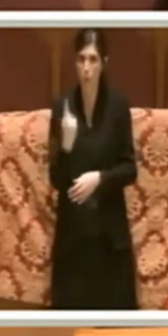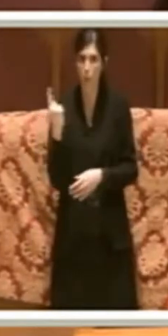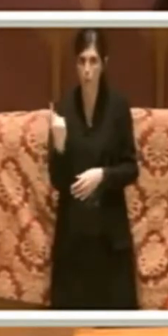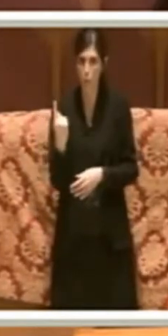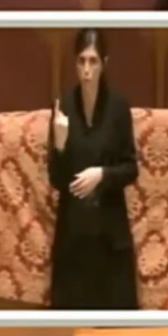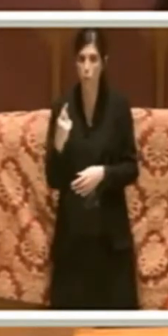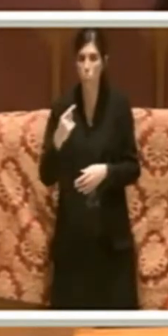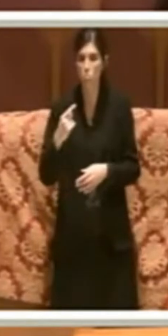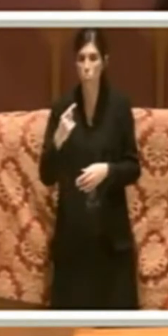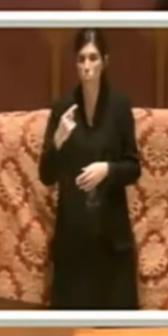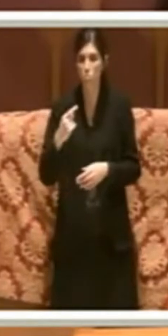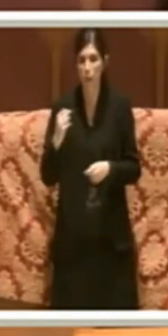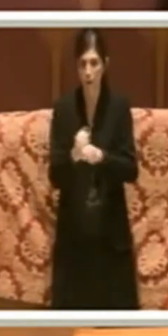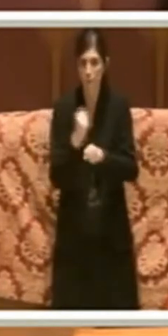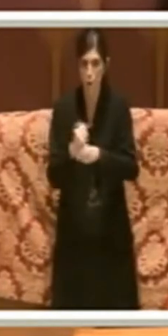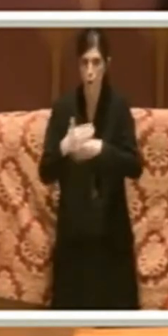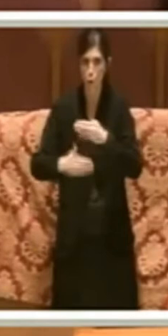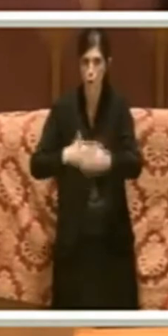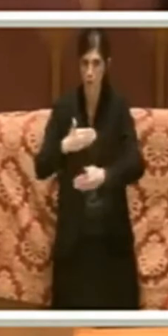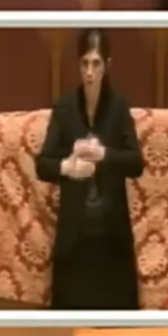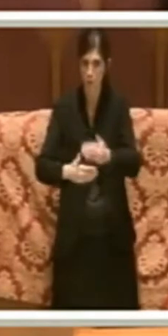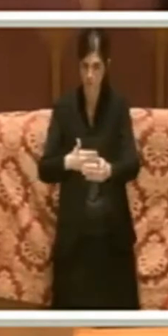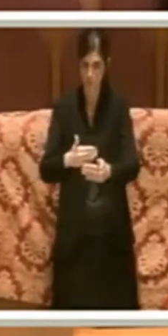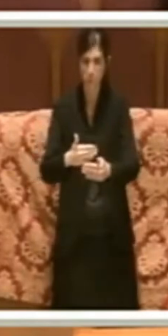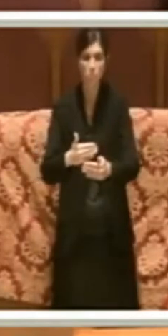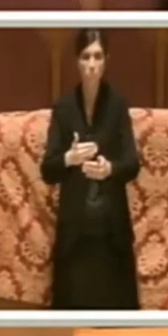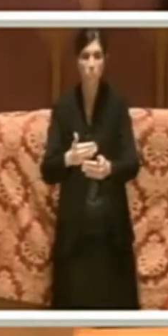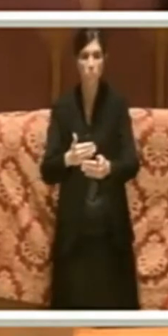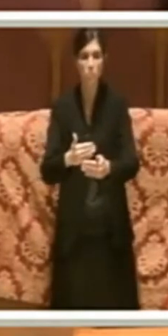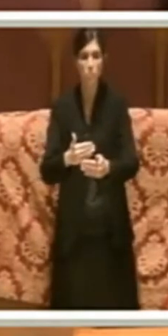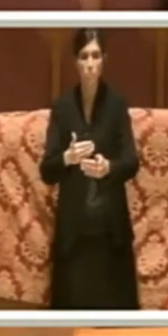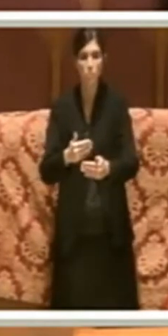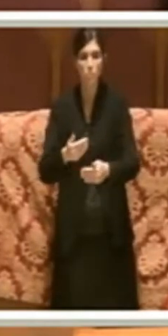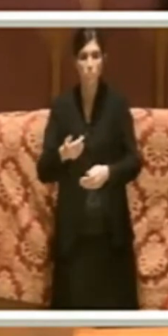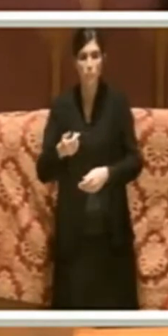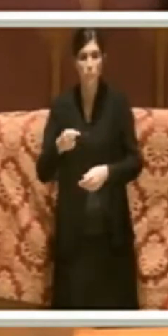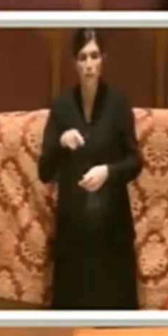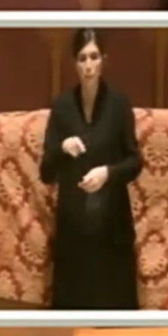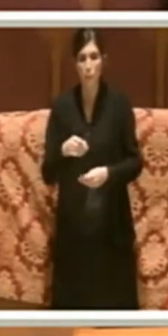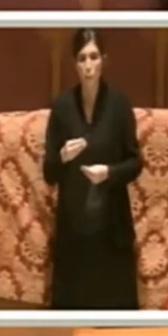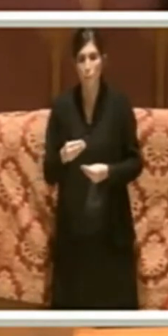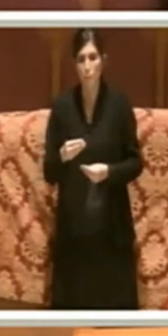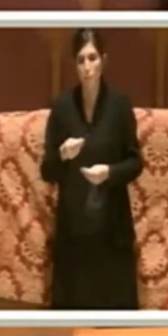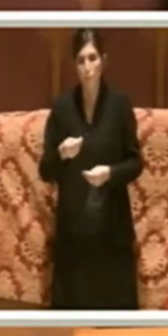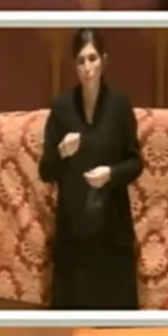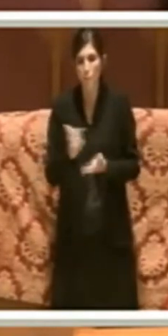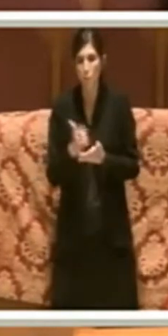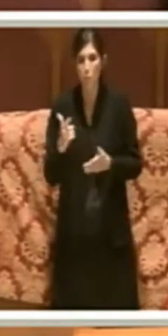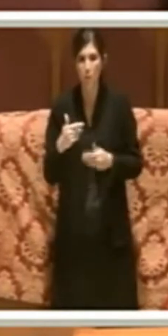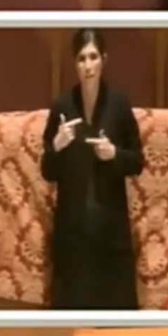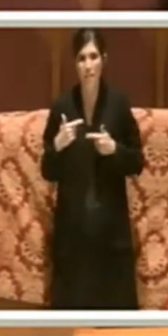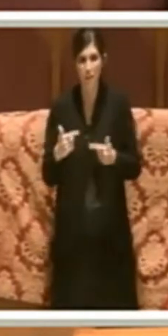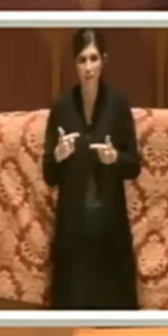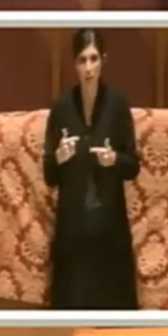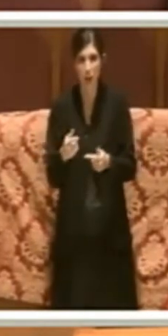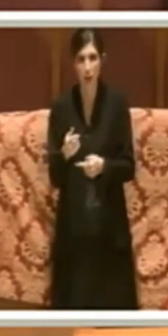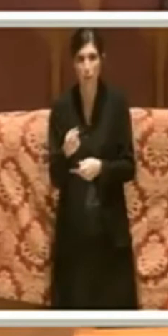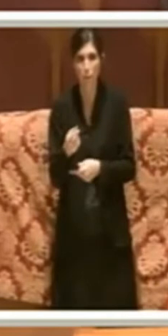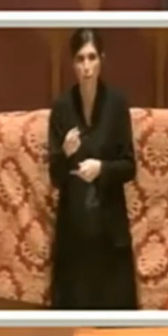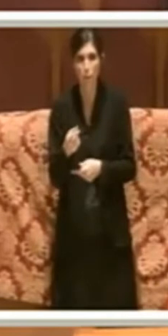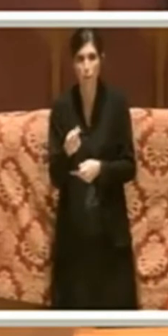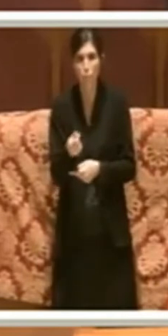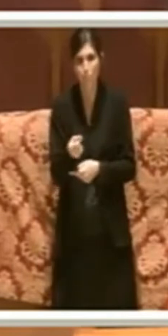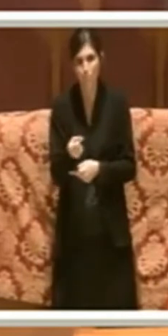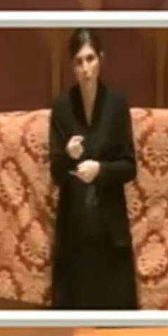disposizione, magari risalente a chissà quanti anni fa, non ci permette in quel momento di attribuire correttamente quella partita. Poi questa può